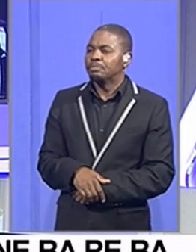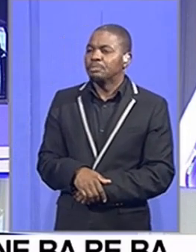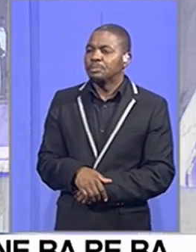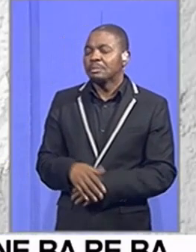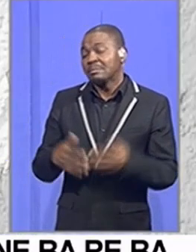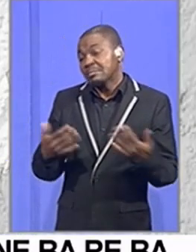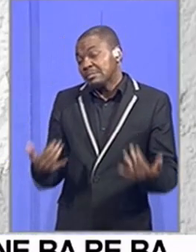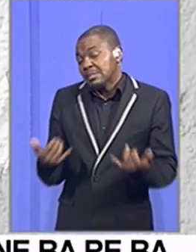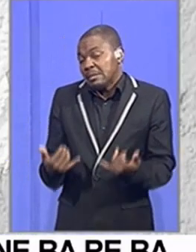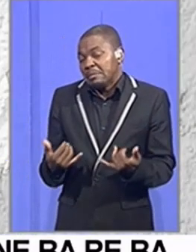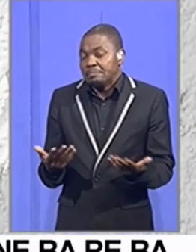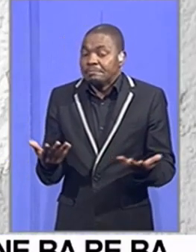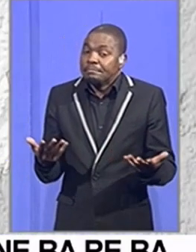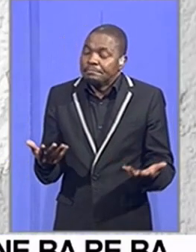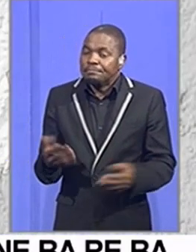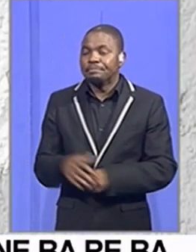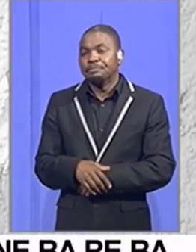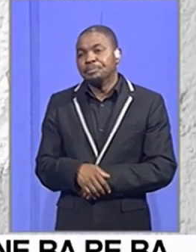Mara gona nong